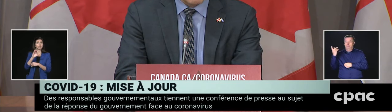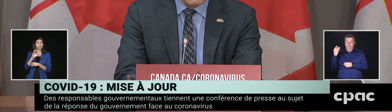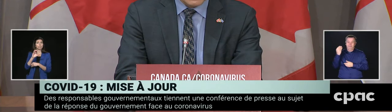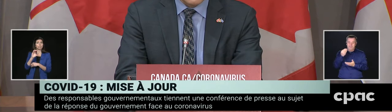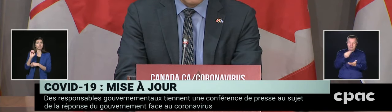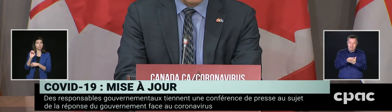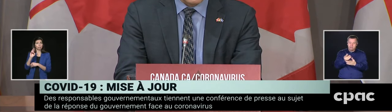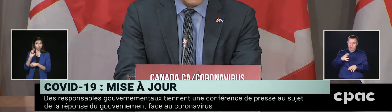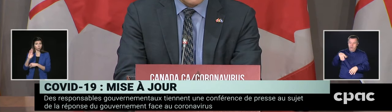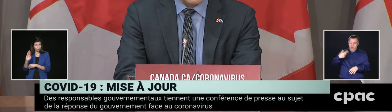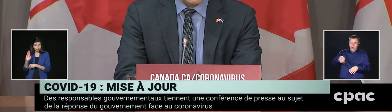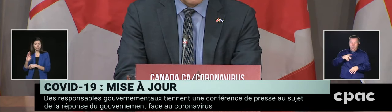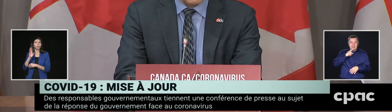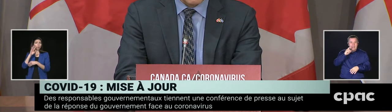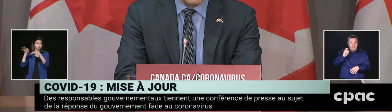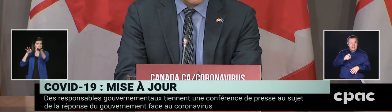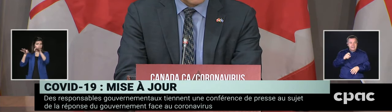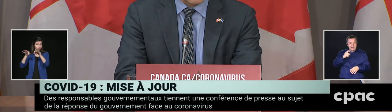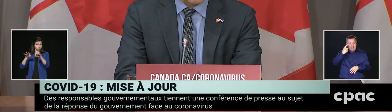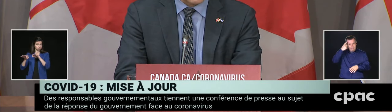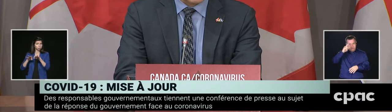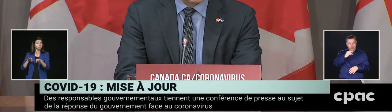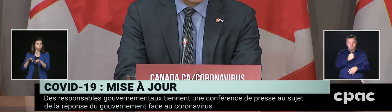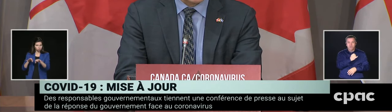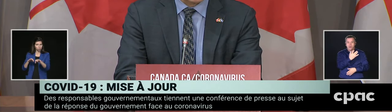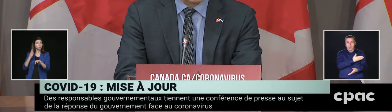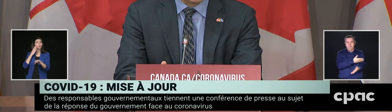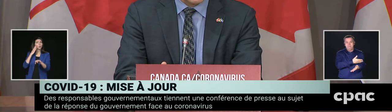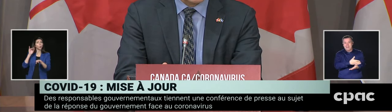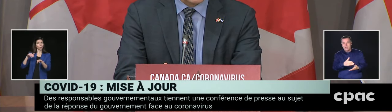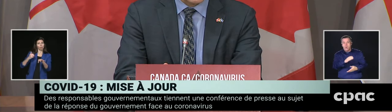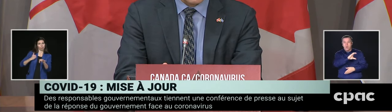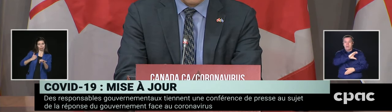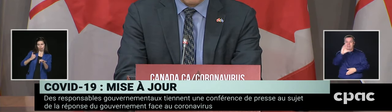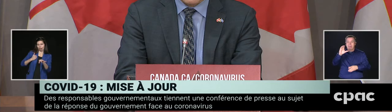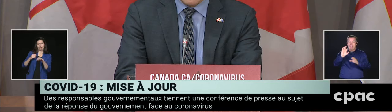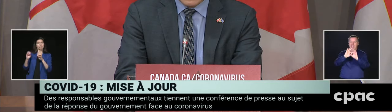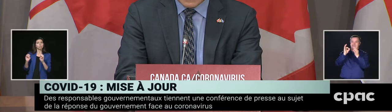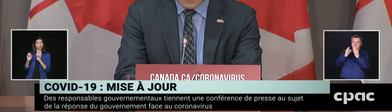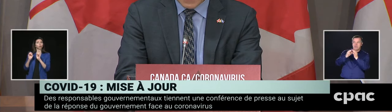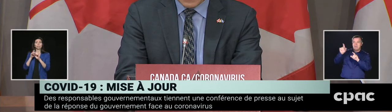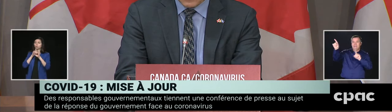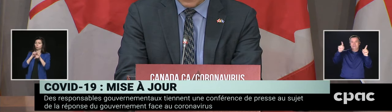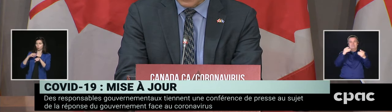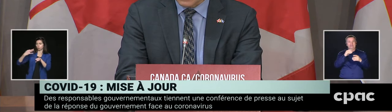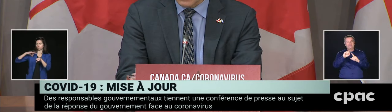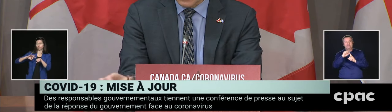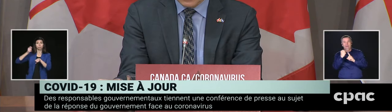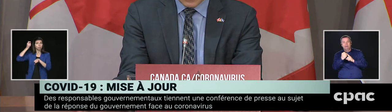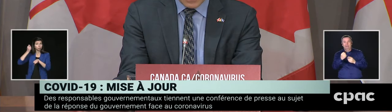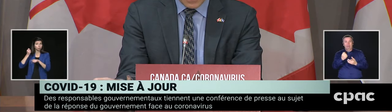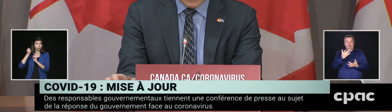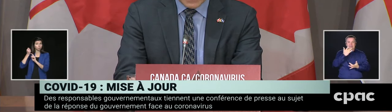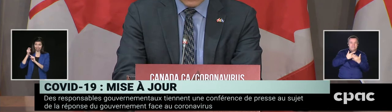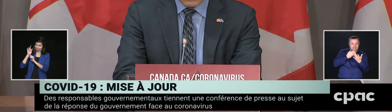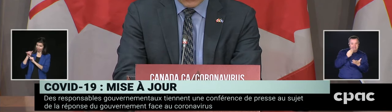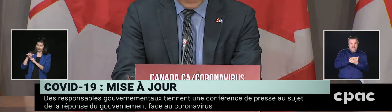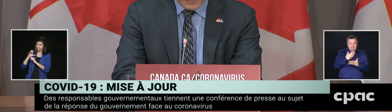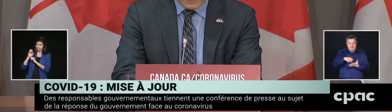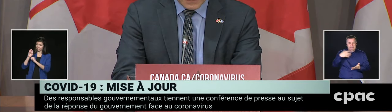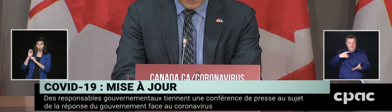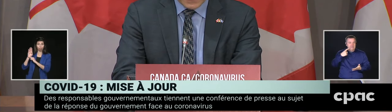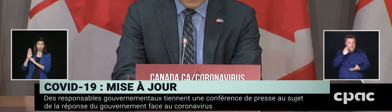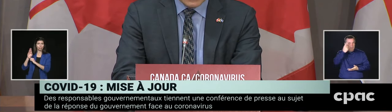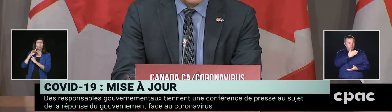des millions de Canadiens et de familles qui se trouvent dans des situations financières et économiques très difficiles. En date